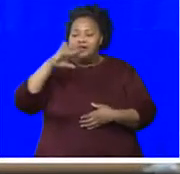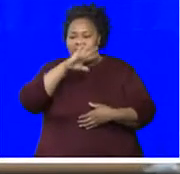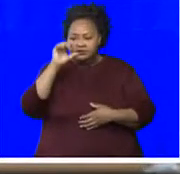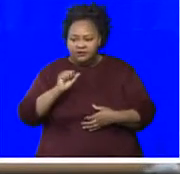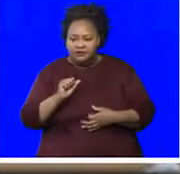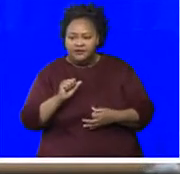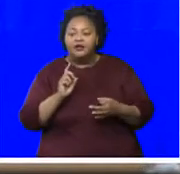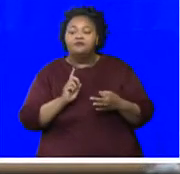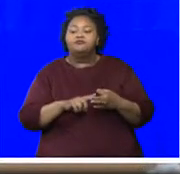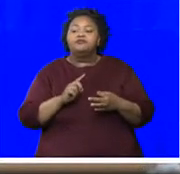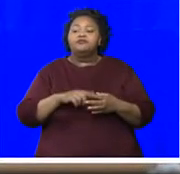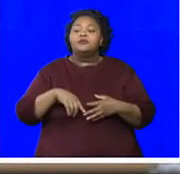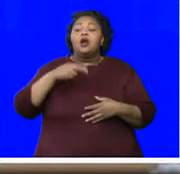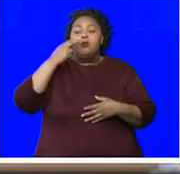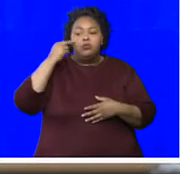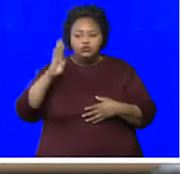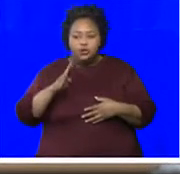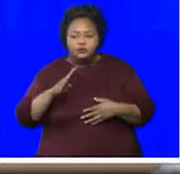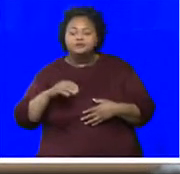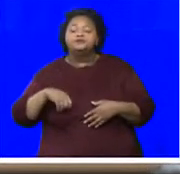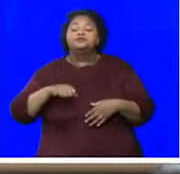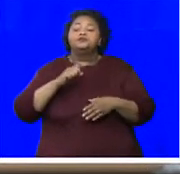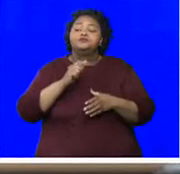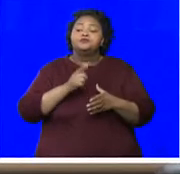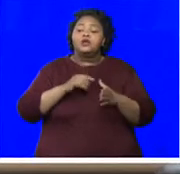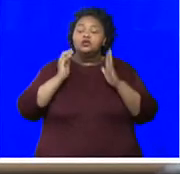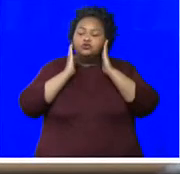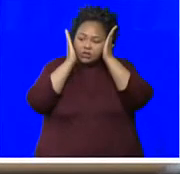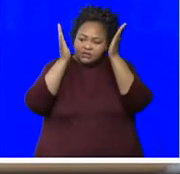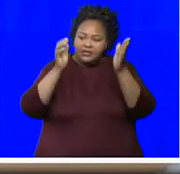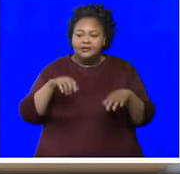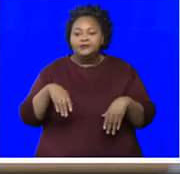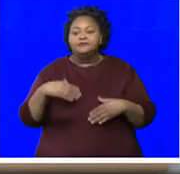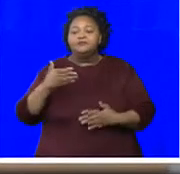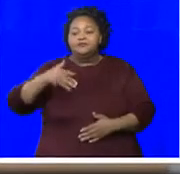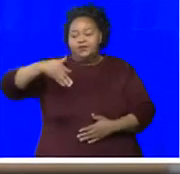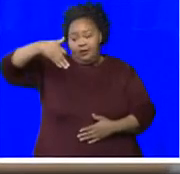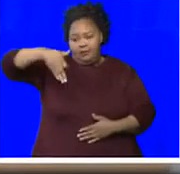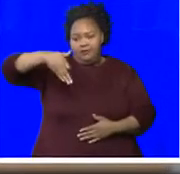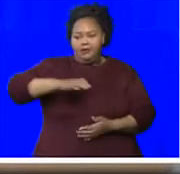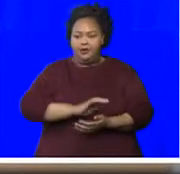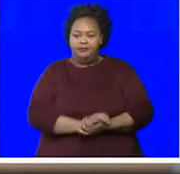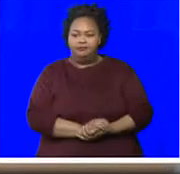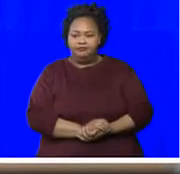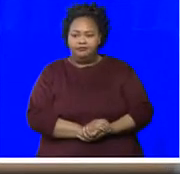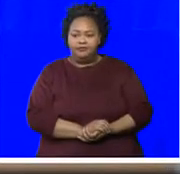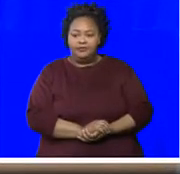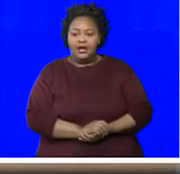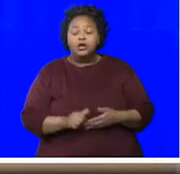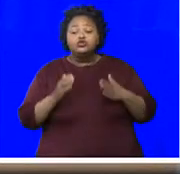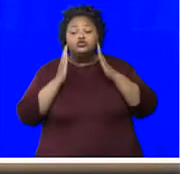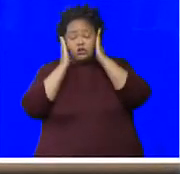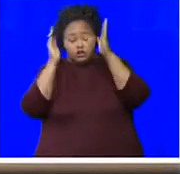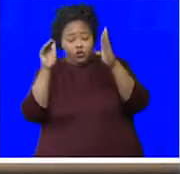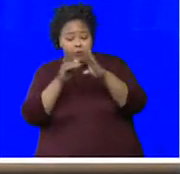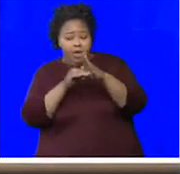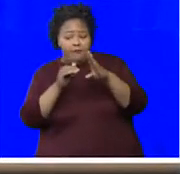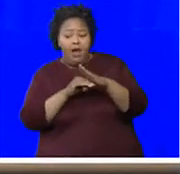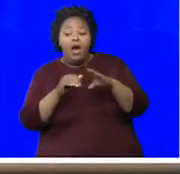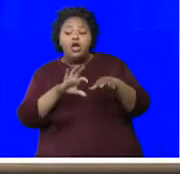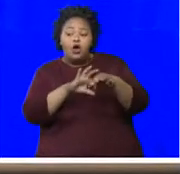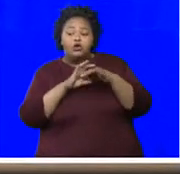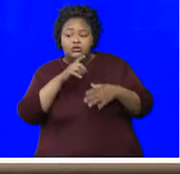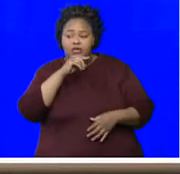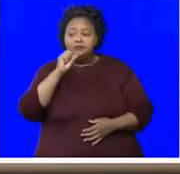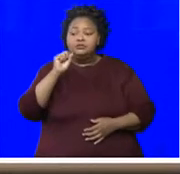nje ngoba live laseSwatini lingusihlalo wakasakhu kungumanje. Ndinkulumiswano-ke selisesigabeni lesisetulu kude tivumele